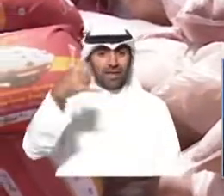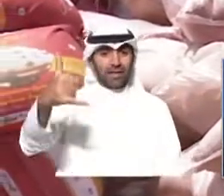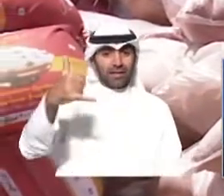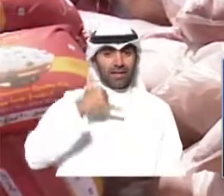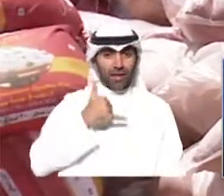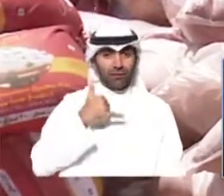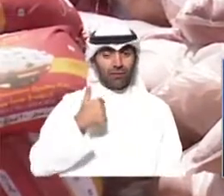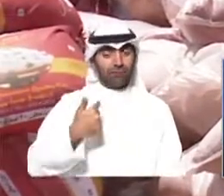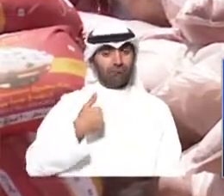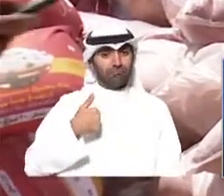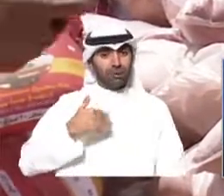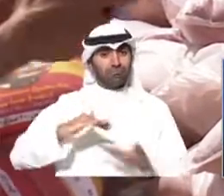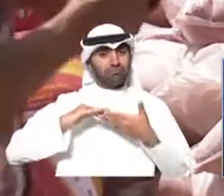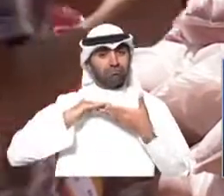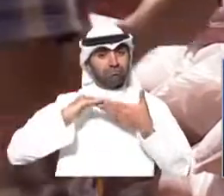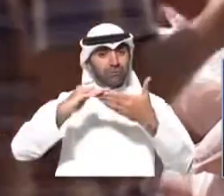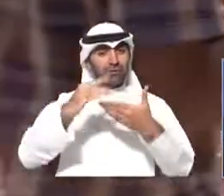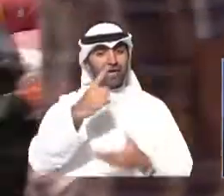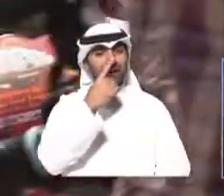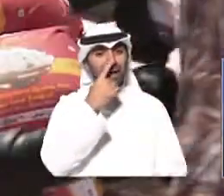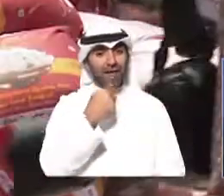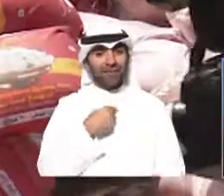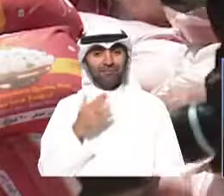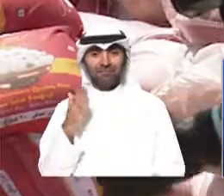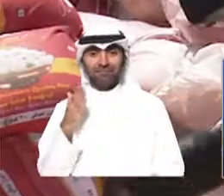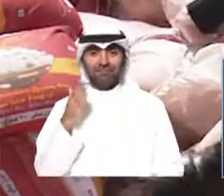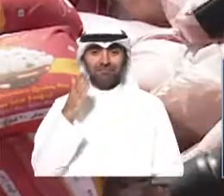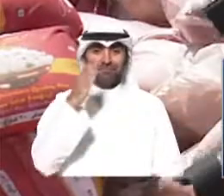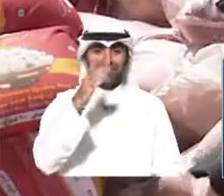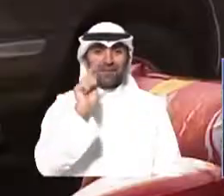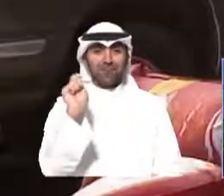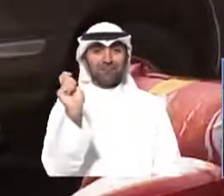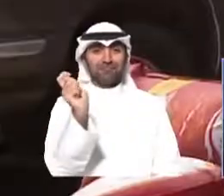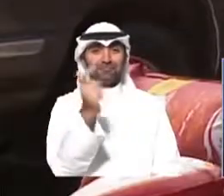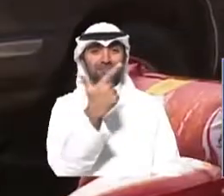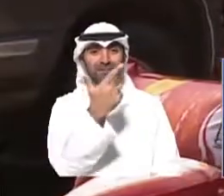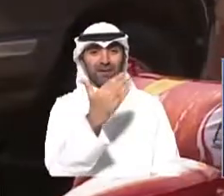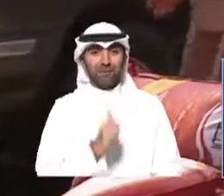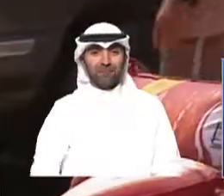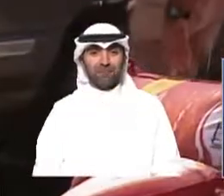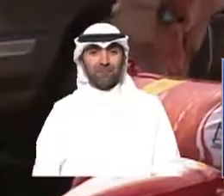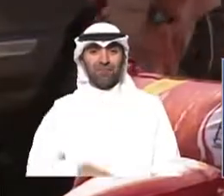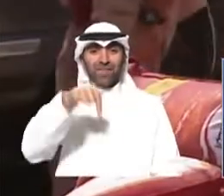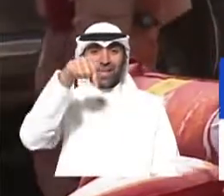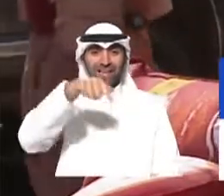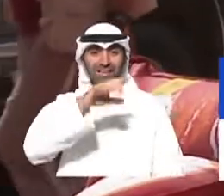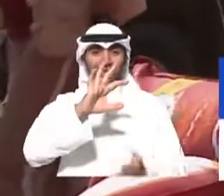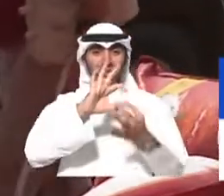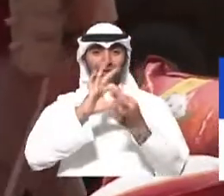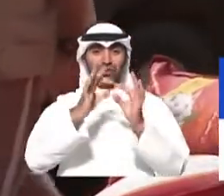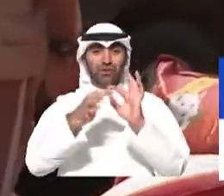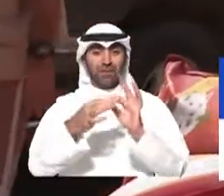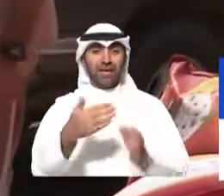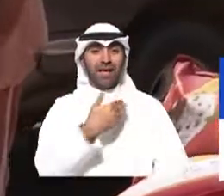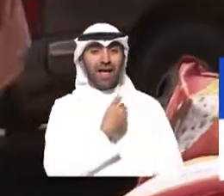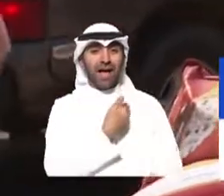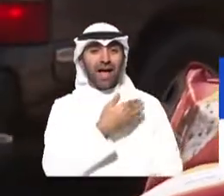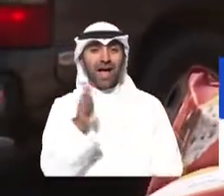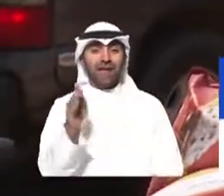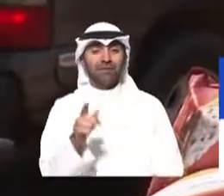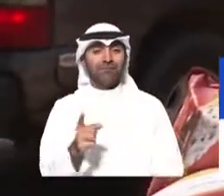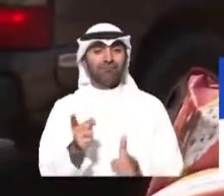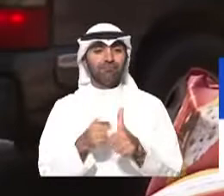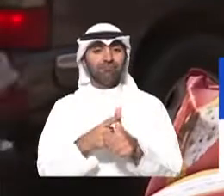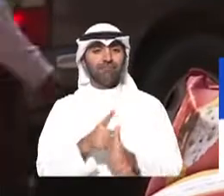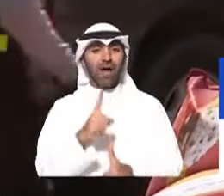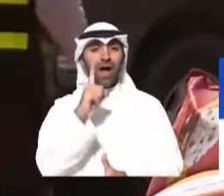سند الصرف، ونسلمه بإذن الله عز وجل له السلة اللي محتاجها. الهدف من هذه الحملة أول مرضات الله سبحانه وتعالى وقضاء حاجة